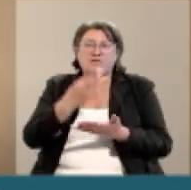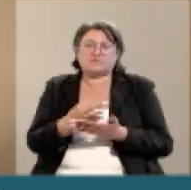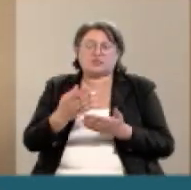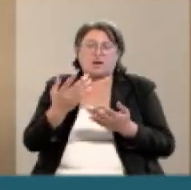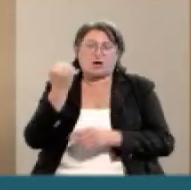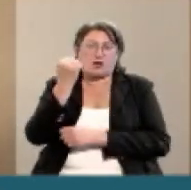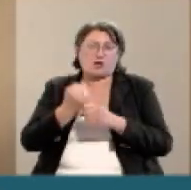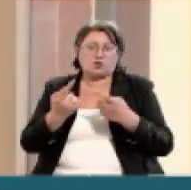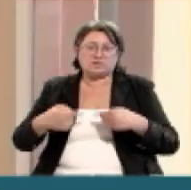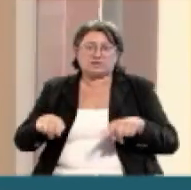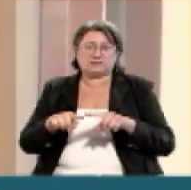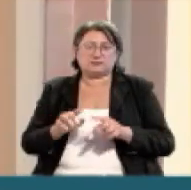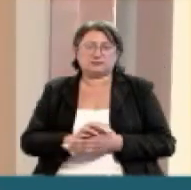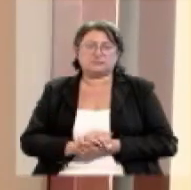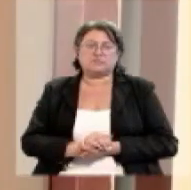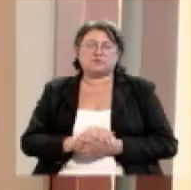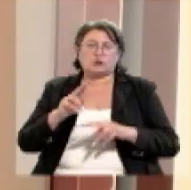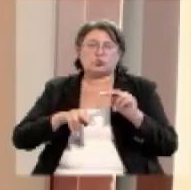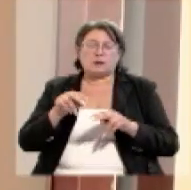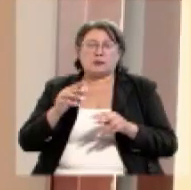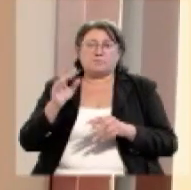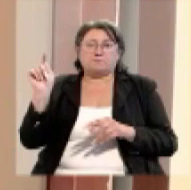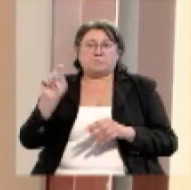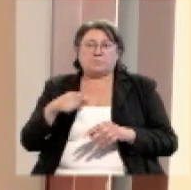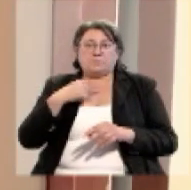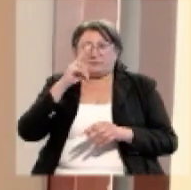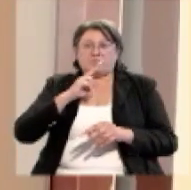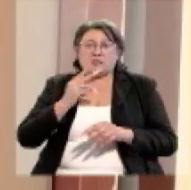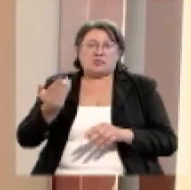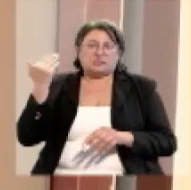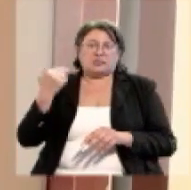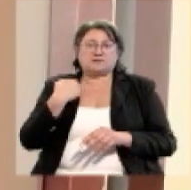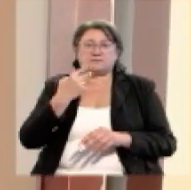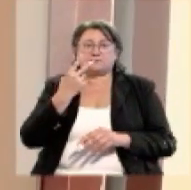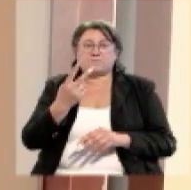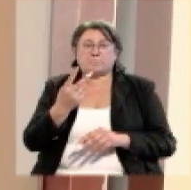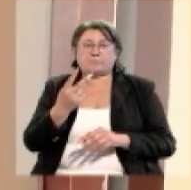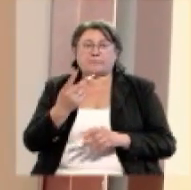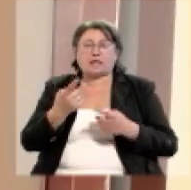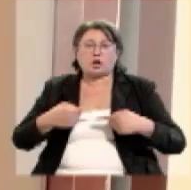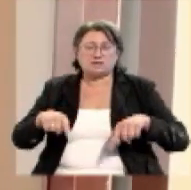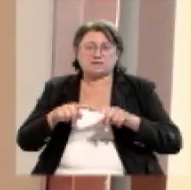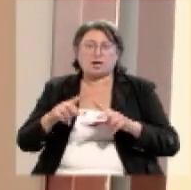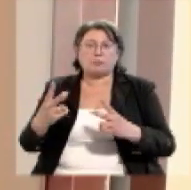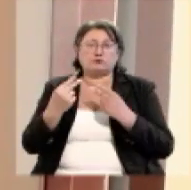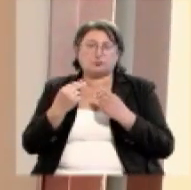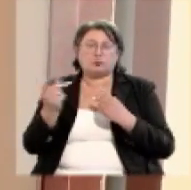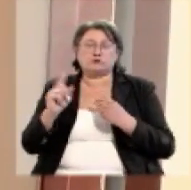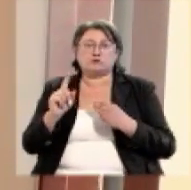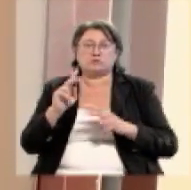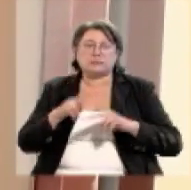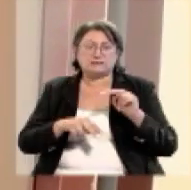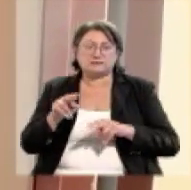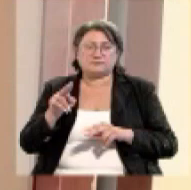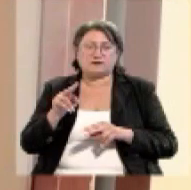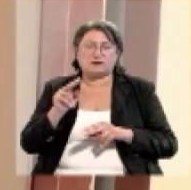жауапқа тартылатынын айтты. Обещали прошлому руководству, ничего нету. Осыдан 2 ай бұрын келгенімде мердігерлік